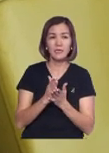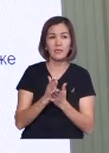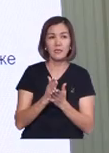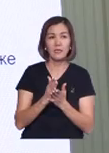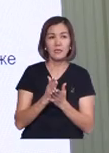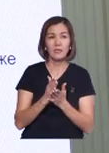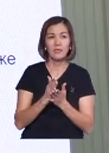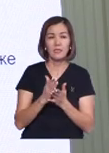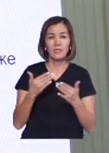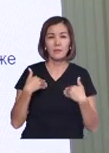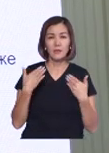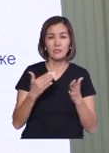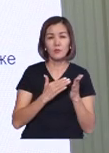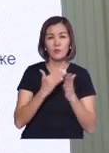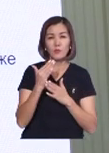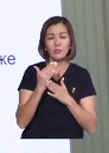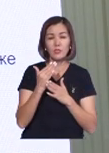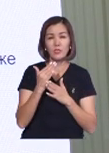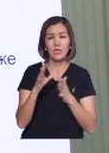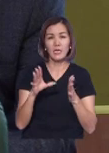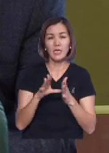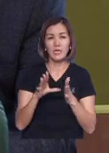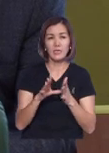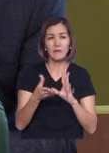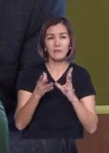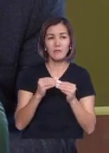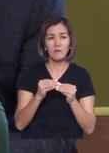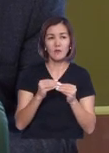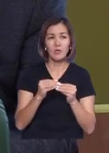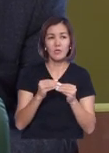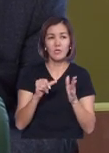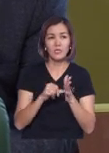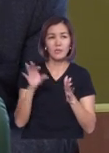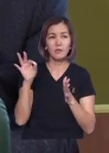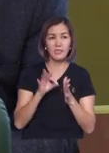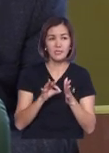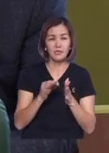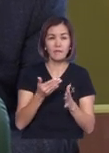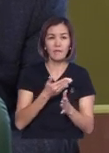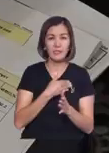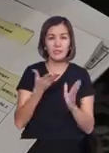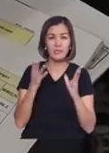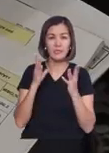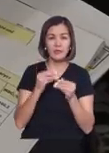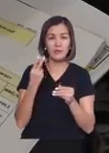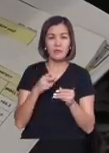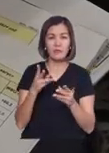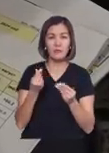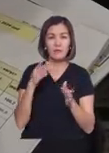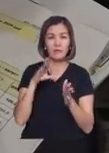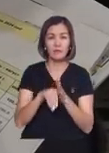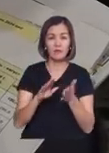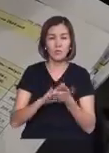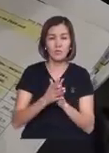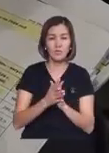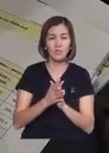энергии демонстрирует рост, выработка электроэнергии здесь составляет пока всего 6%. И хотя уже заключены 22 инвестиционных